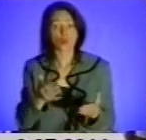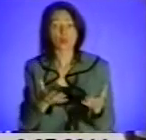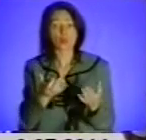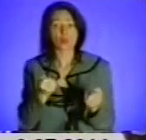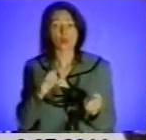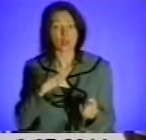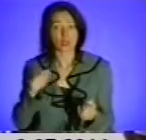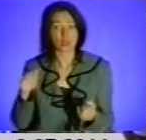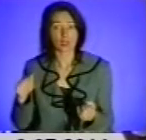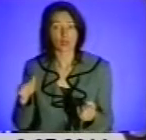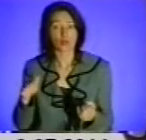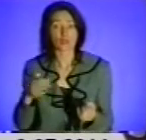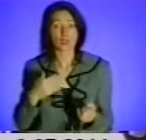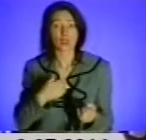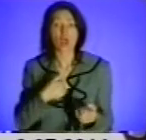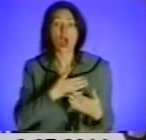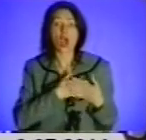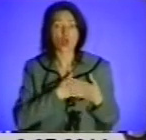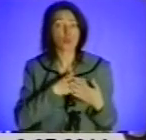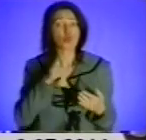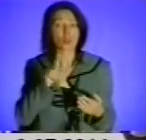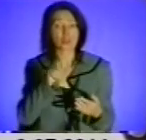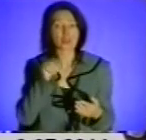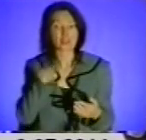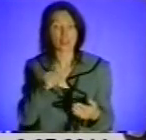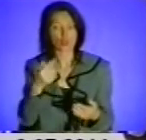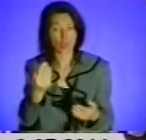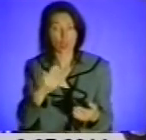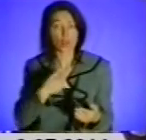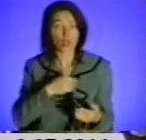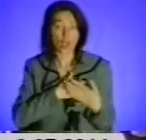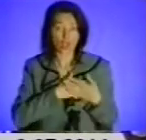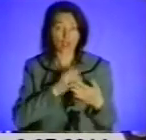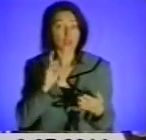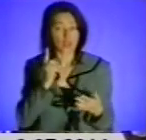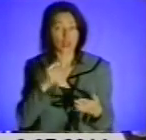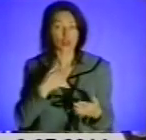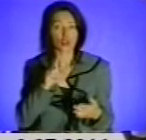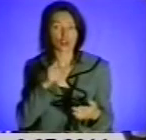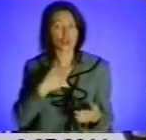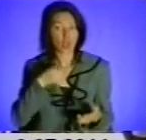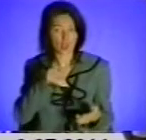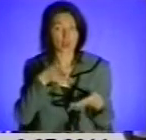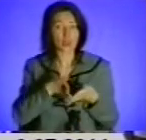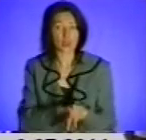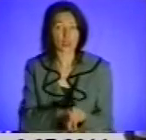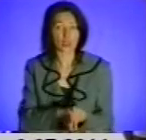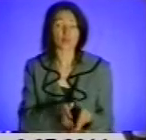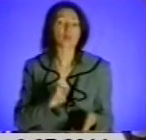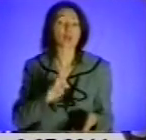сприймати. Я люблю тебе за те, що ти моя дитина, що я тебе народила, як вони будуть